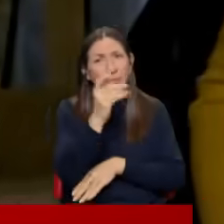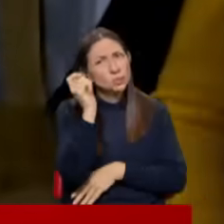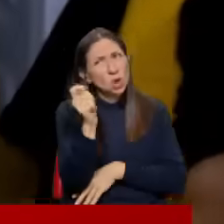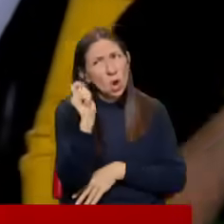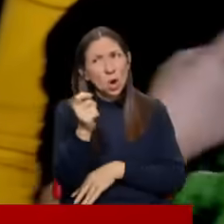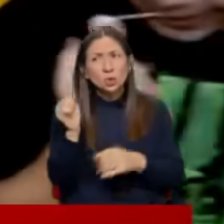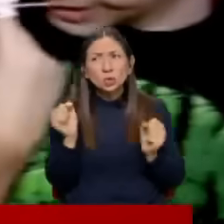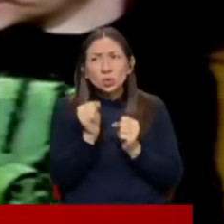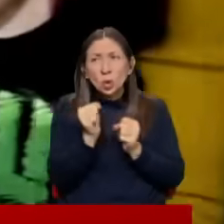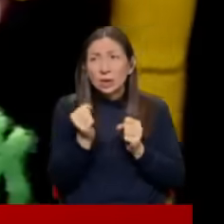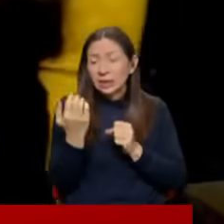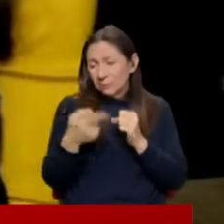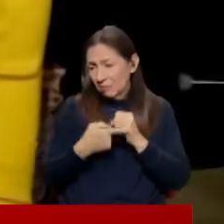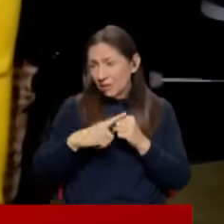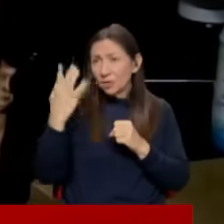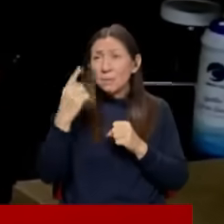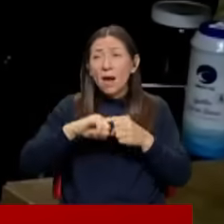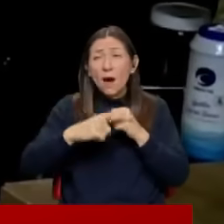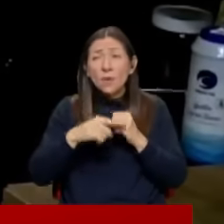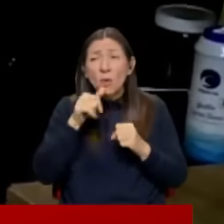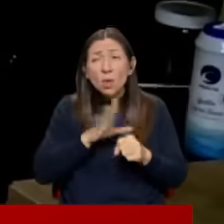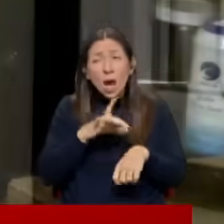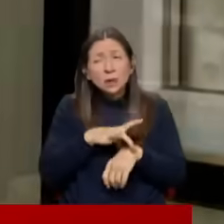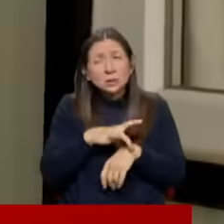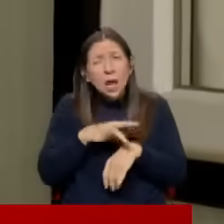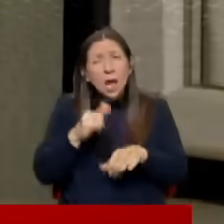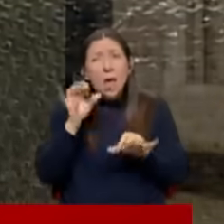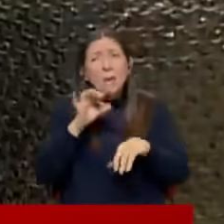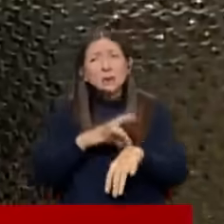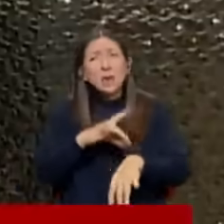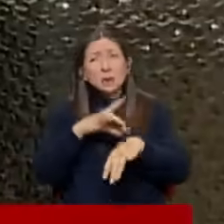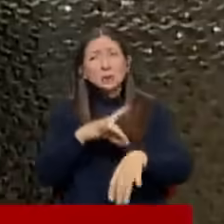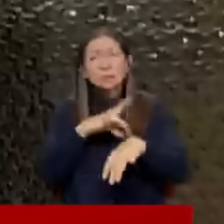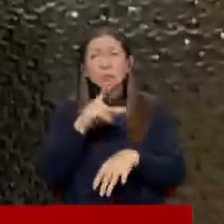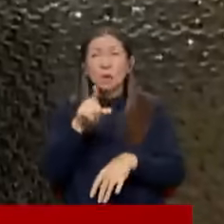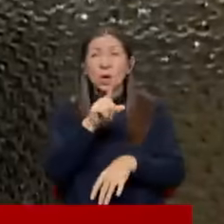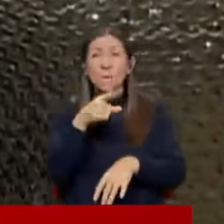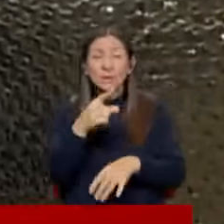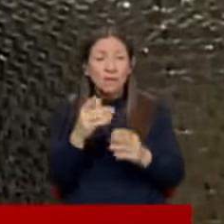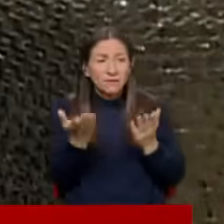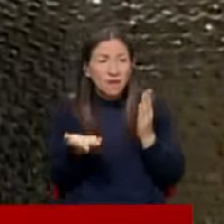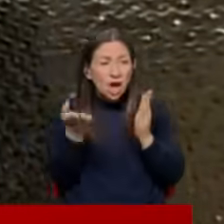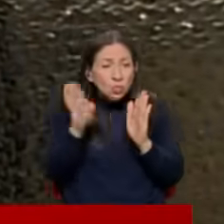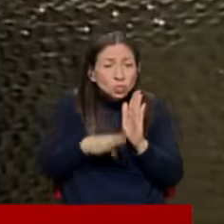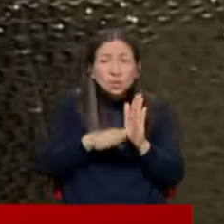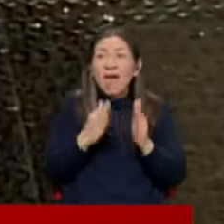zor. Soğuk, hatta geçtiğimiz hafta bir hafta boyunca oğlum hasta kaldı. Sürekli hasta kalıyor. Burada 10 bin liradan aşağı bir yok. Yani 1+1